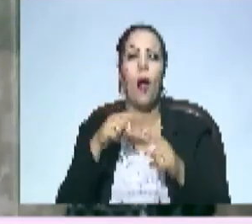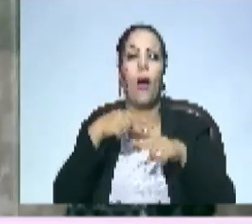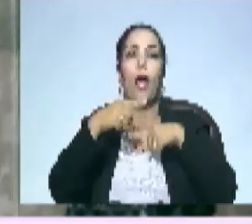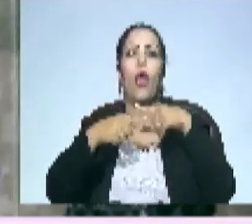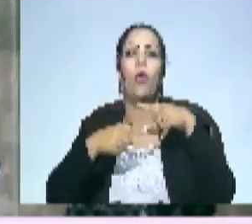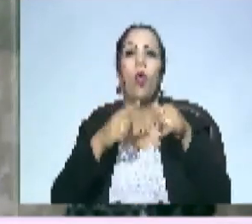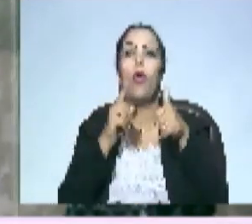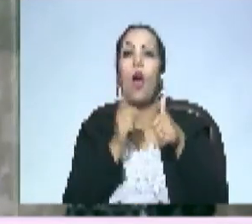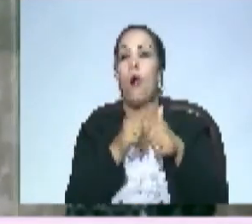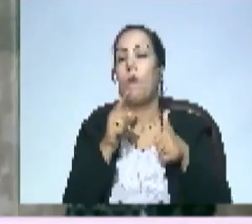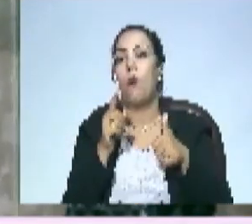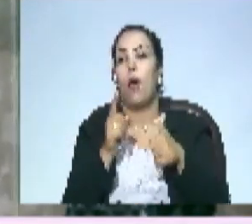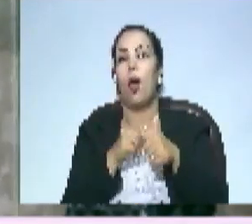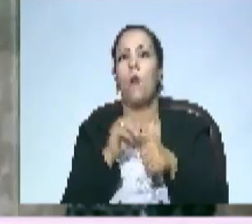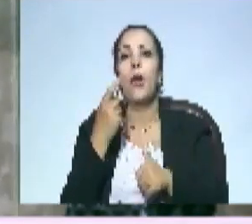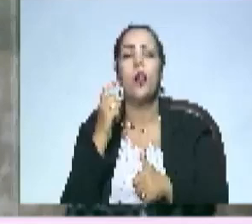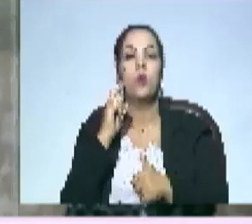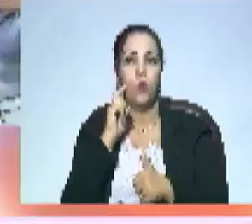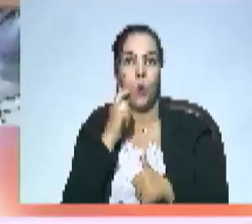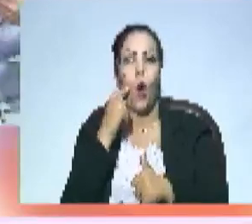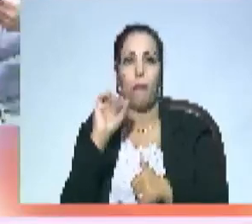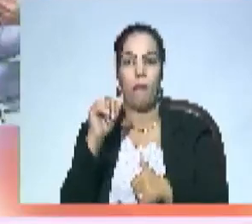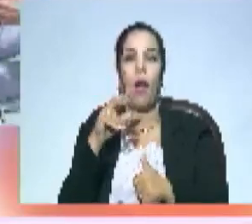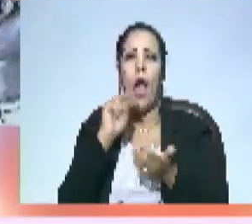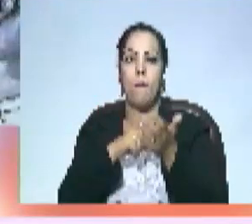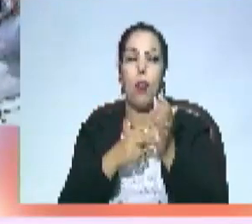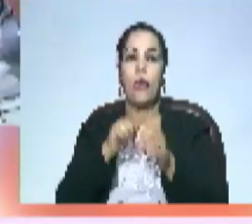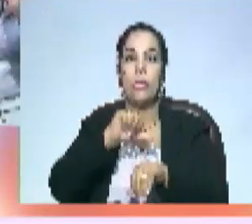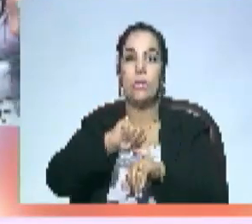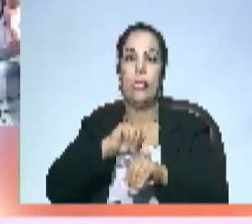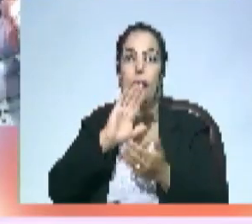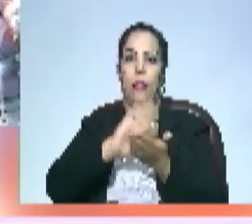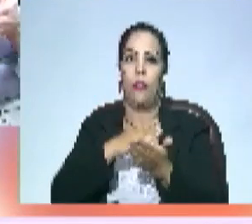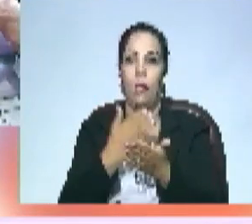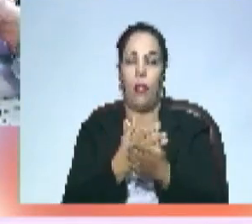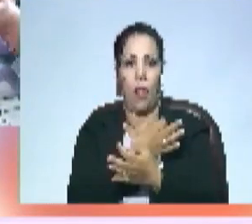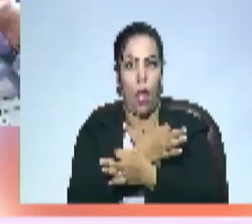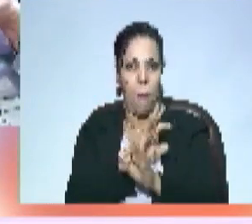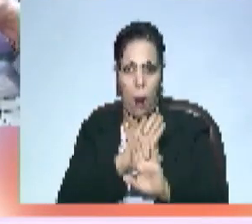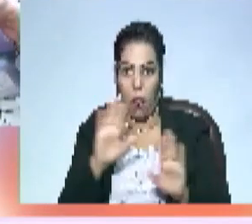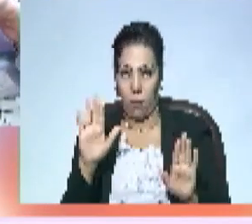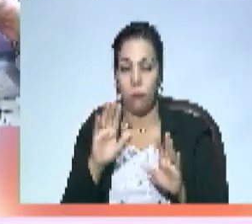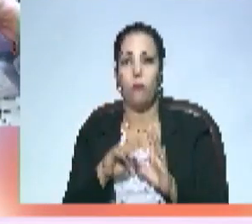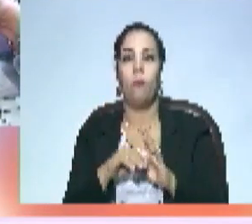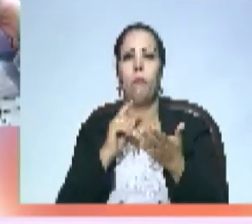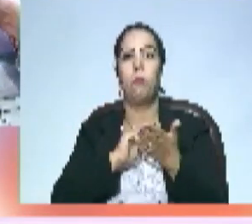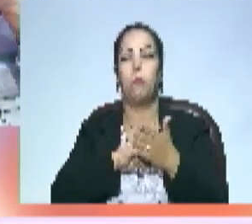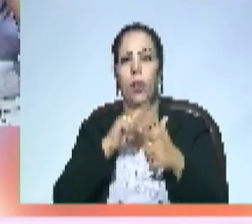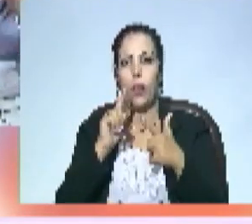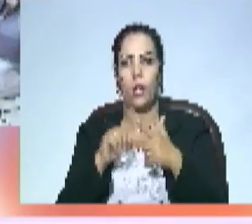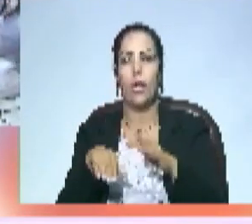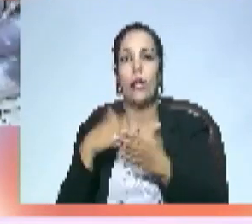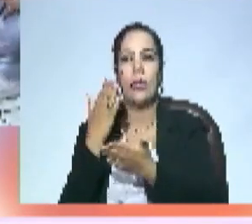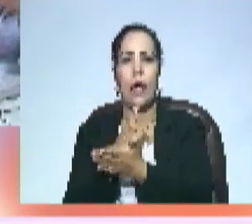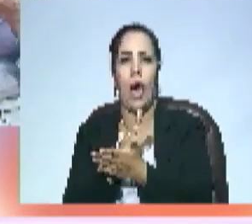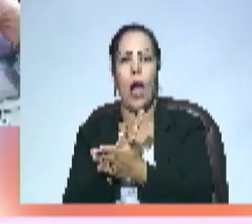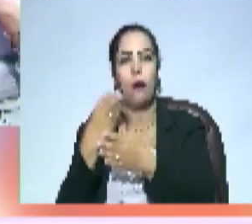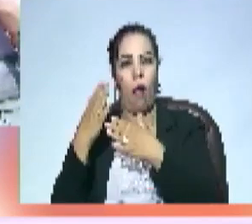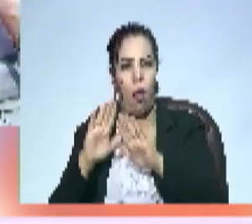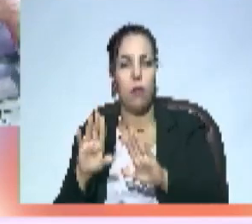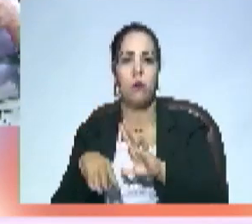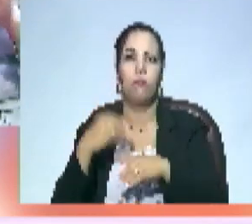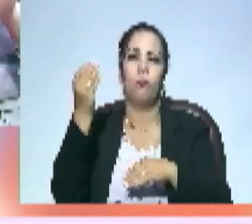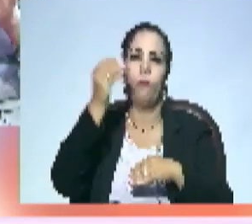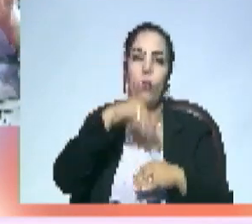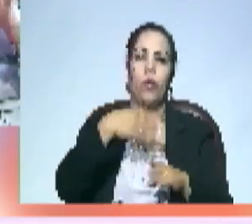حاجه الكنالوني الحلو شيف سامح قه الكميه كلها وبعدين زي كده دهن وعسل ممكن